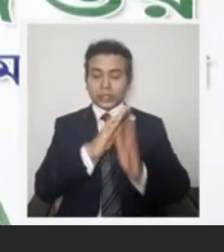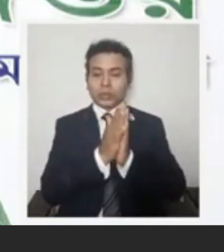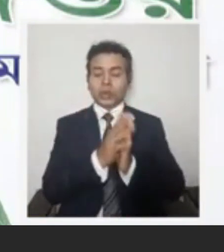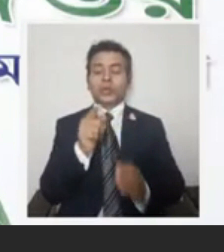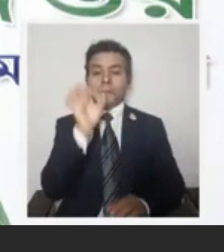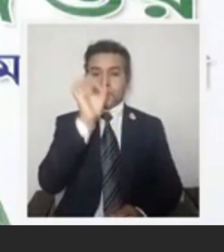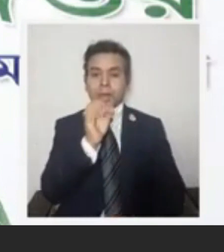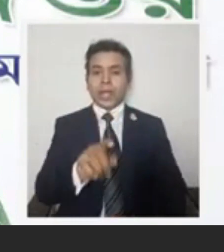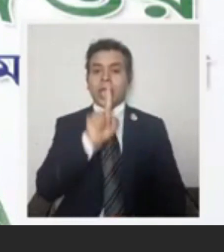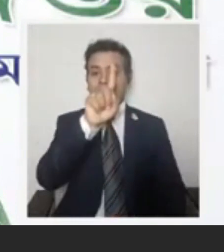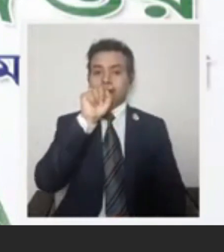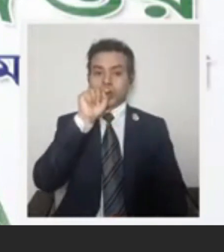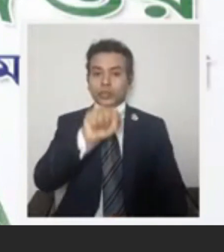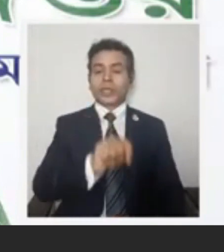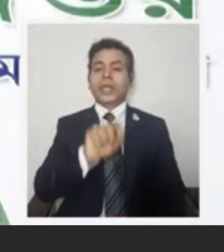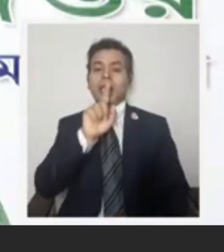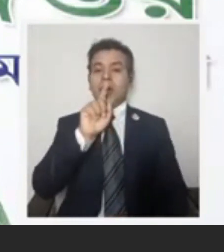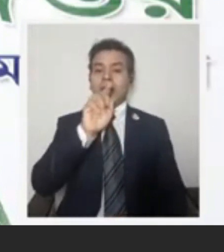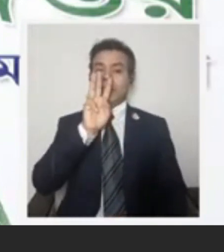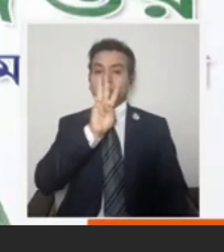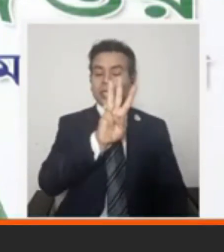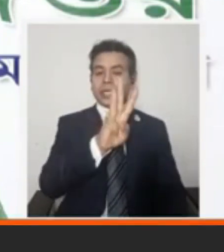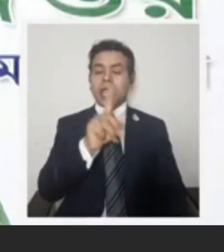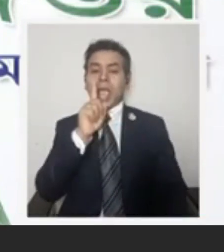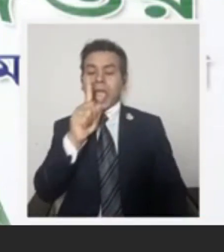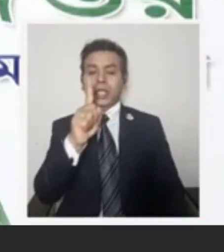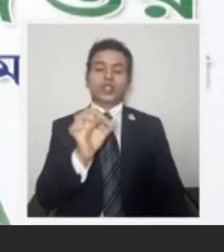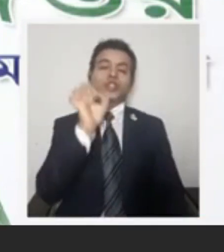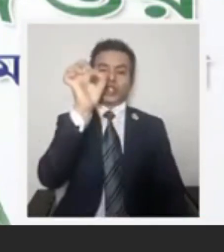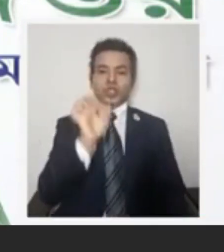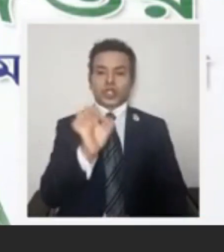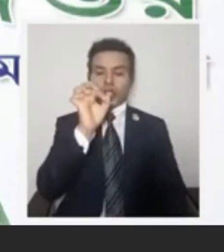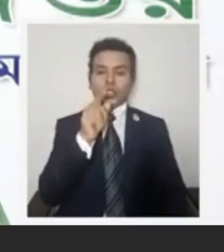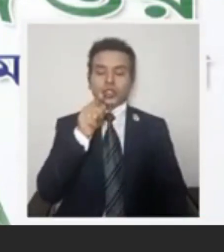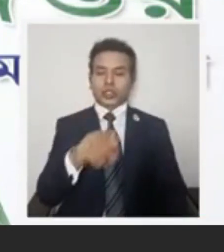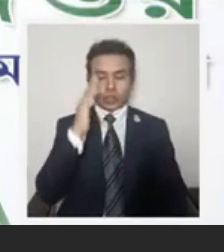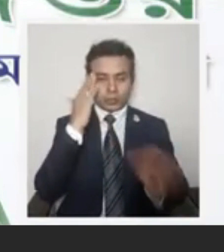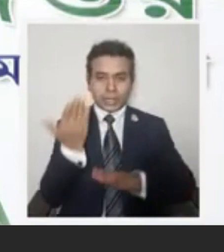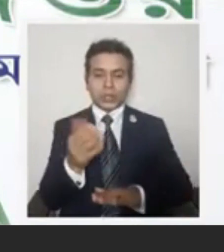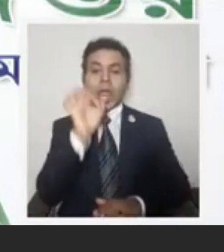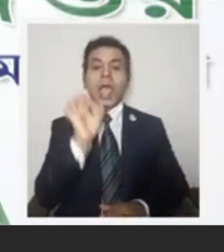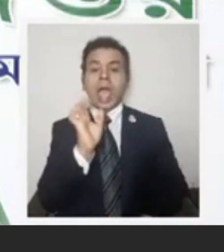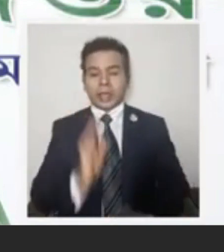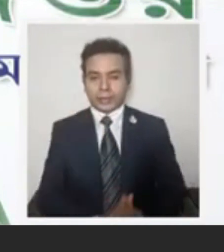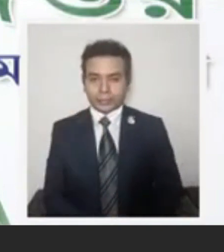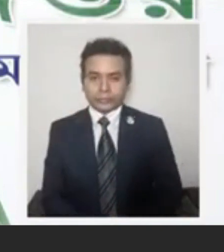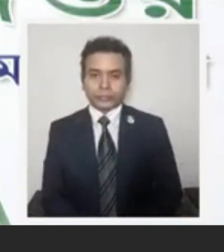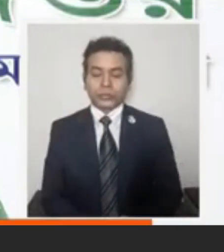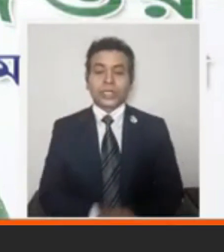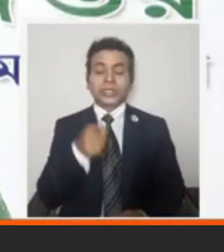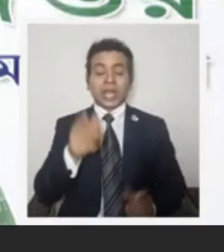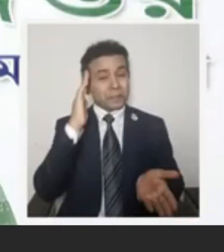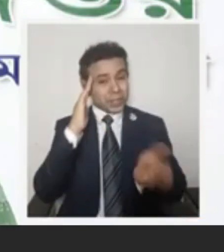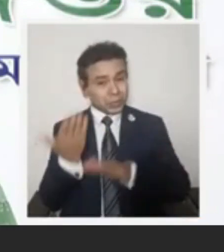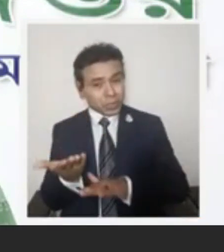মাস্ক পরা এবং অন্যান্য স্বাস্থ্যবিধি মেনে চলার আহ্বান জানান ডাক্তার নাসিমা। এদিকে পরিসংখ্যান বিষয়ক ওয়েবসাইট ওয়ার্ল্ডোমিটার্সের তথ্য